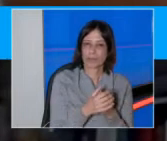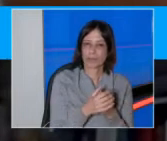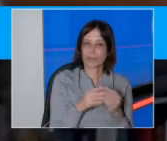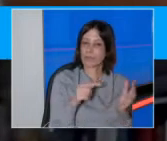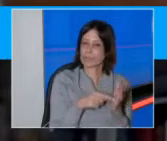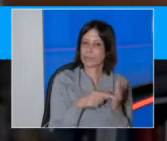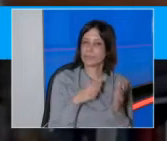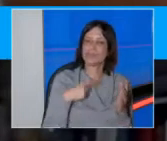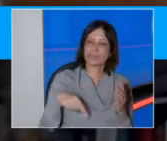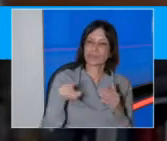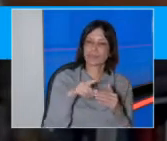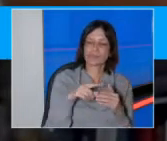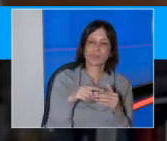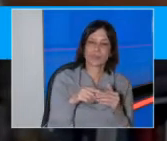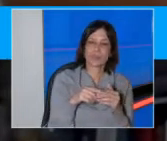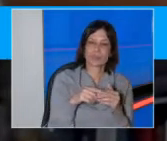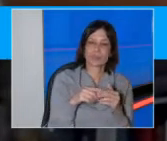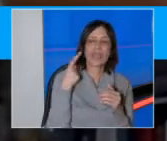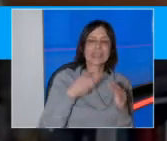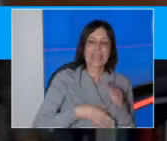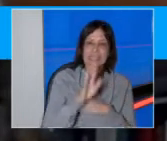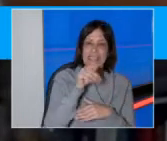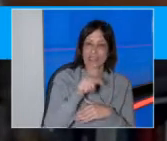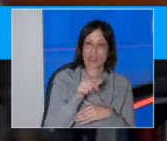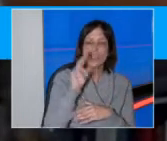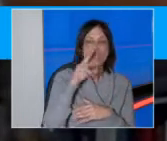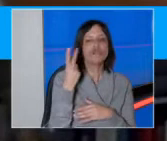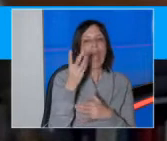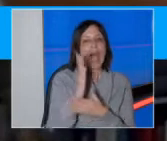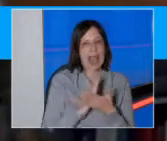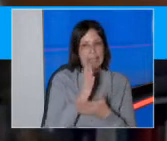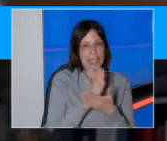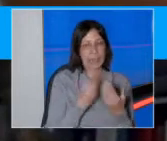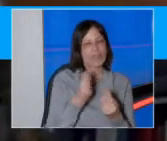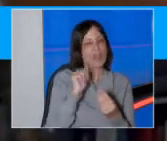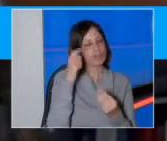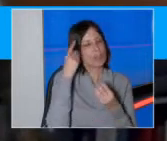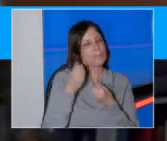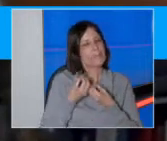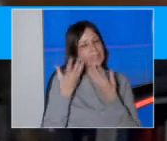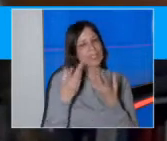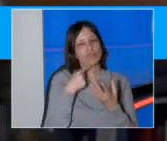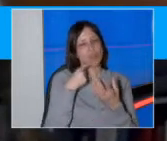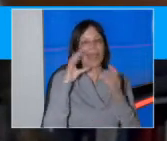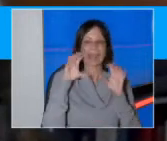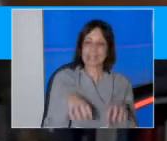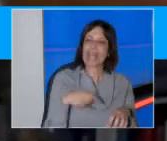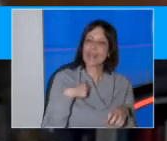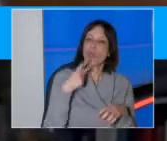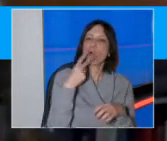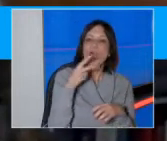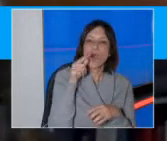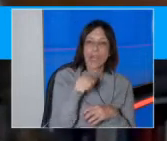כי אנחנו מעבר ל... צריך לומר שהיציאה הזאת, יש בה שני חלקים. יש בה קודם כל איזה מסר שאומר הנשיא, אני רואה